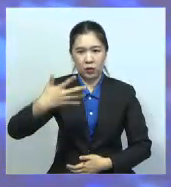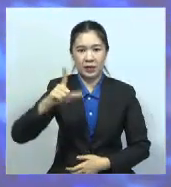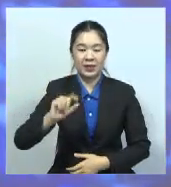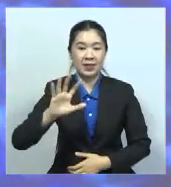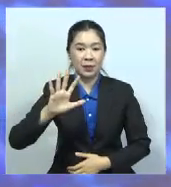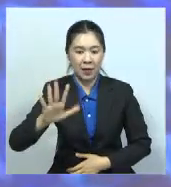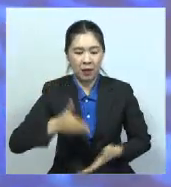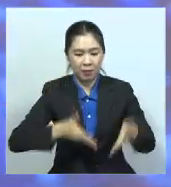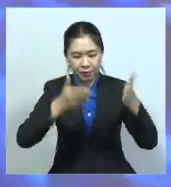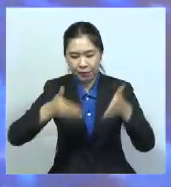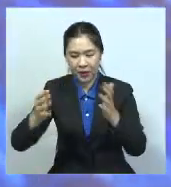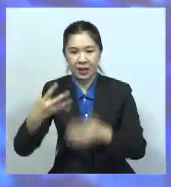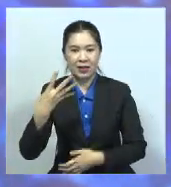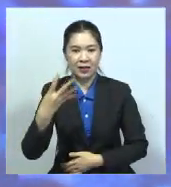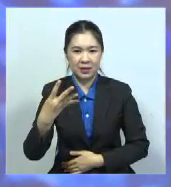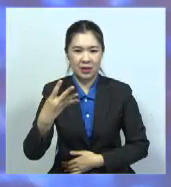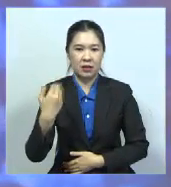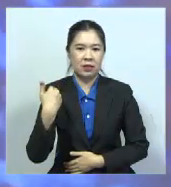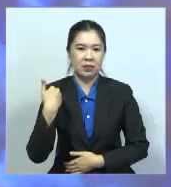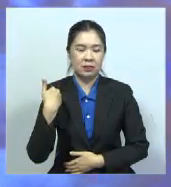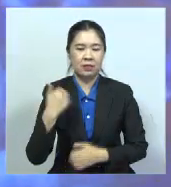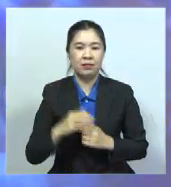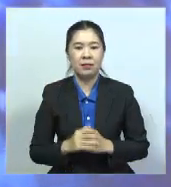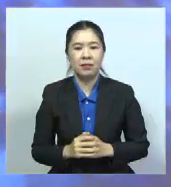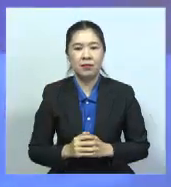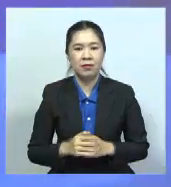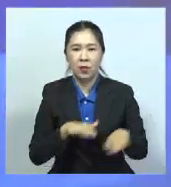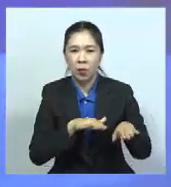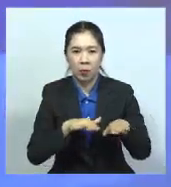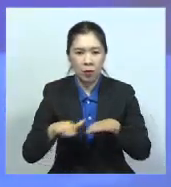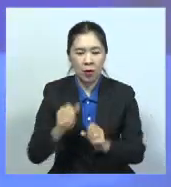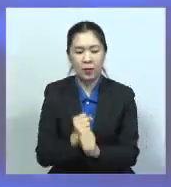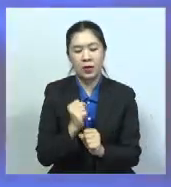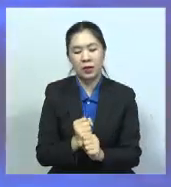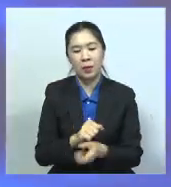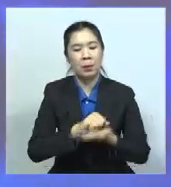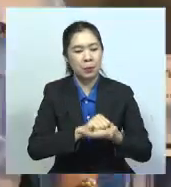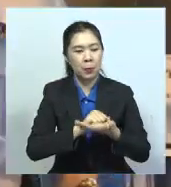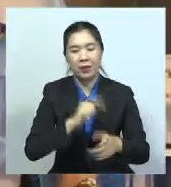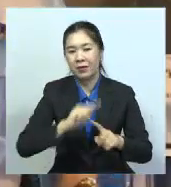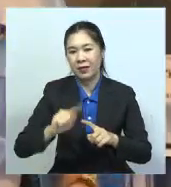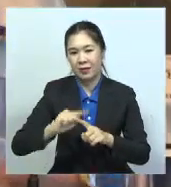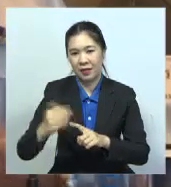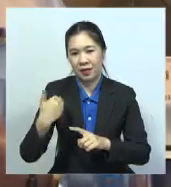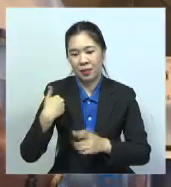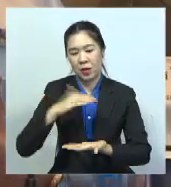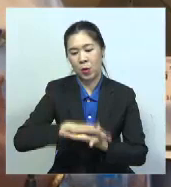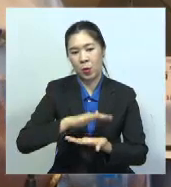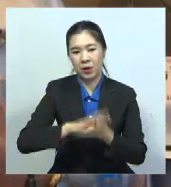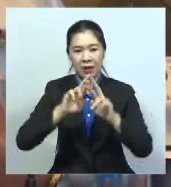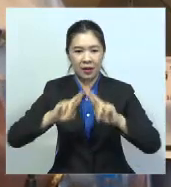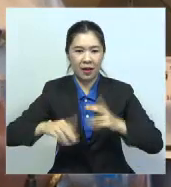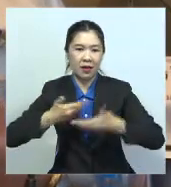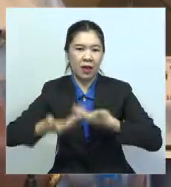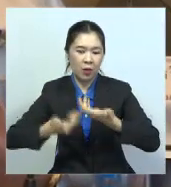นาด4อาคารรวม 6,144 ยูนิตพร้อมจะมีการสร้างสิ่งอำนวยความสะดวกต่างๆนะครับมีทั้งโรงเรียนร้านค้